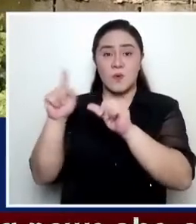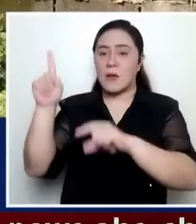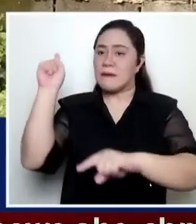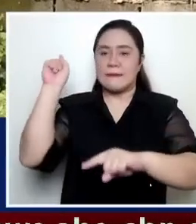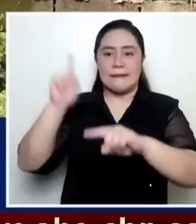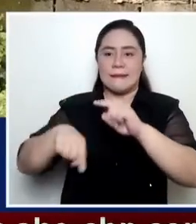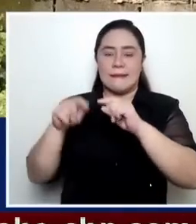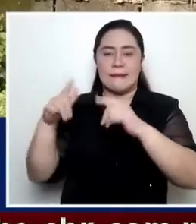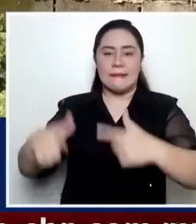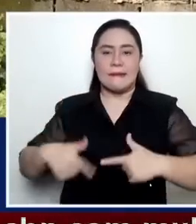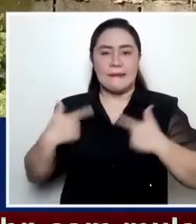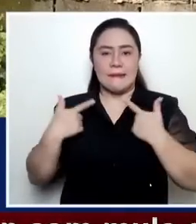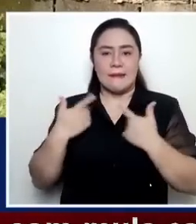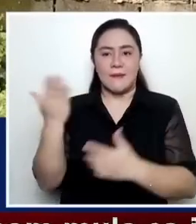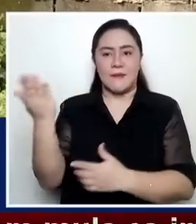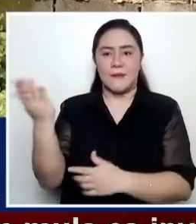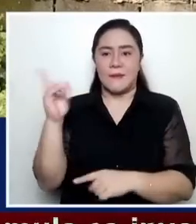dyan.